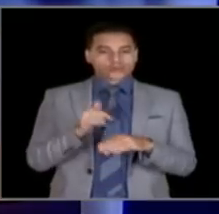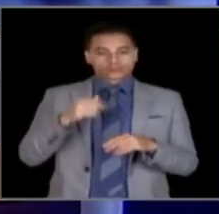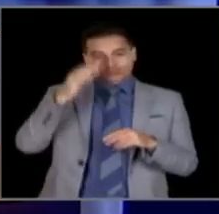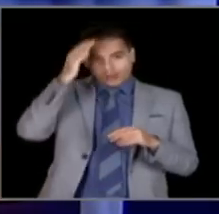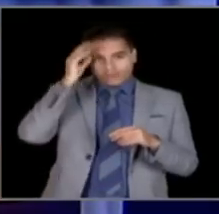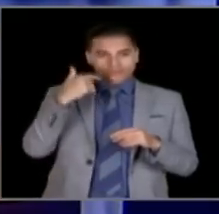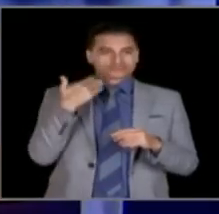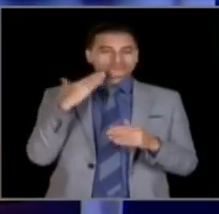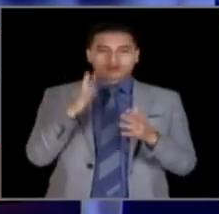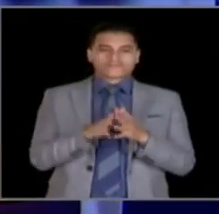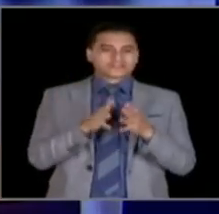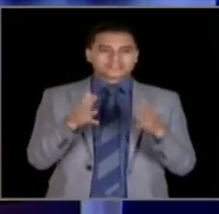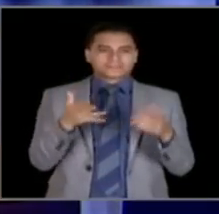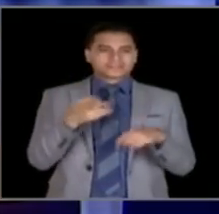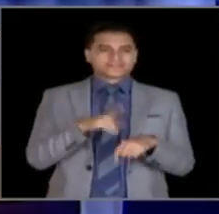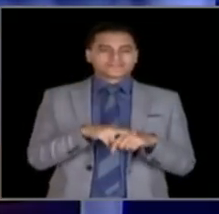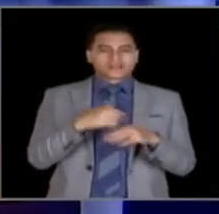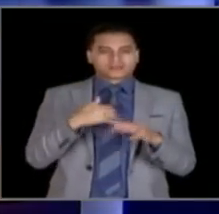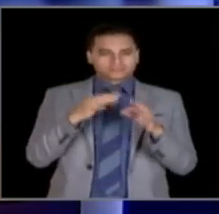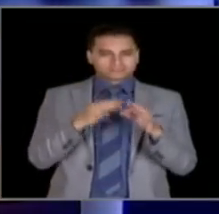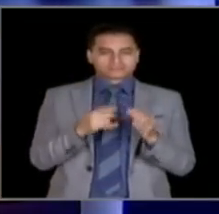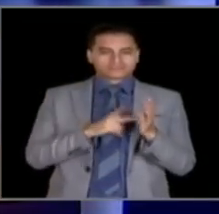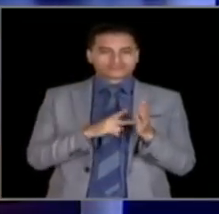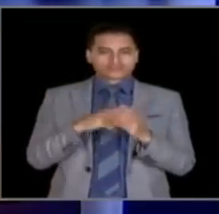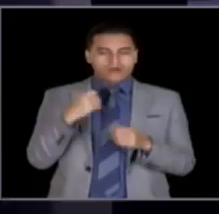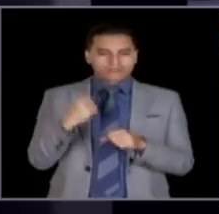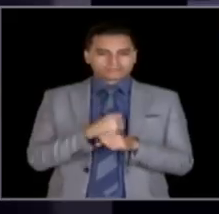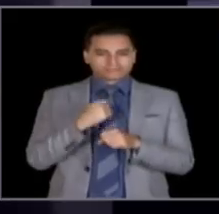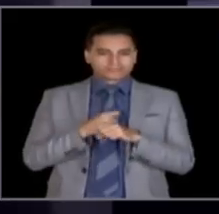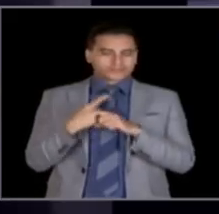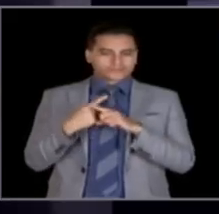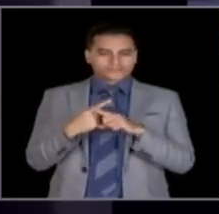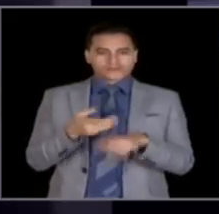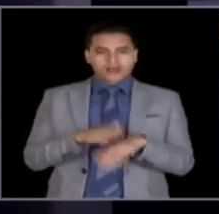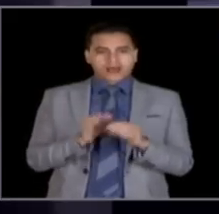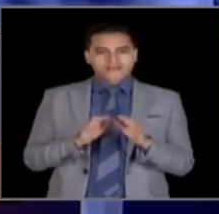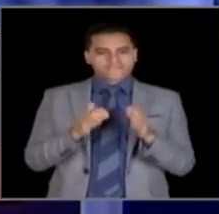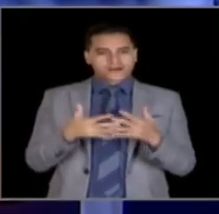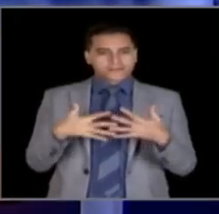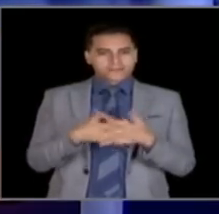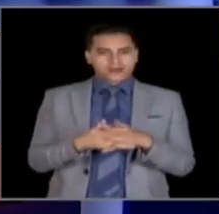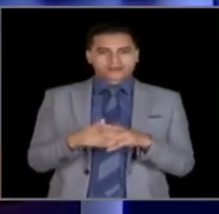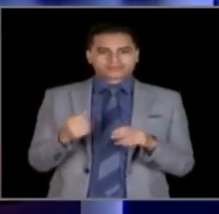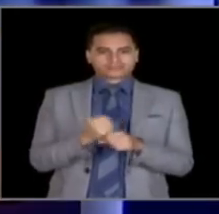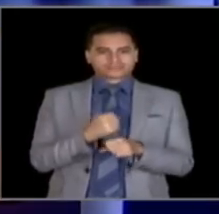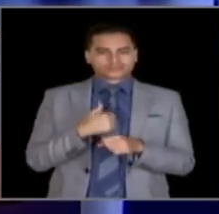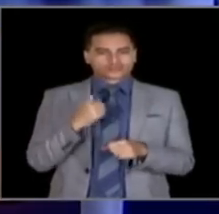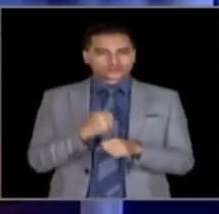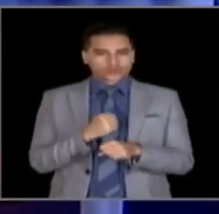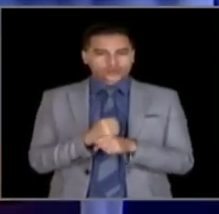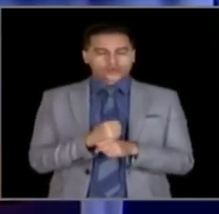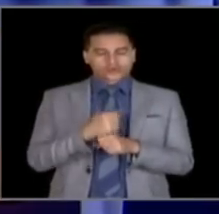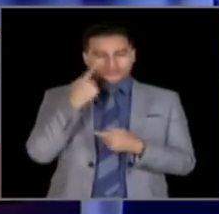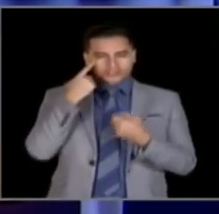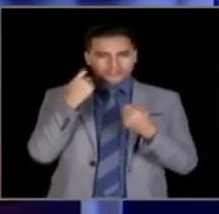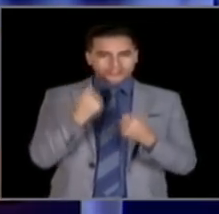كبير لاي حد. طبعا فخور جدا بالمشوار اللي وصل له فريقي. انا كنت متابع معاهم رغم الضغوط اللي كانت عندي في الشغل وفي الدراسه، كنت